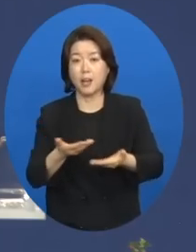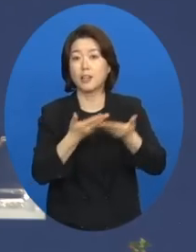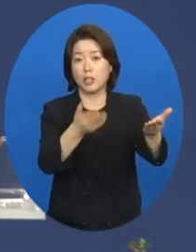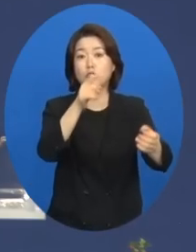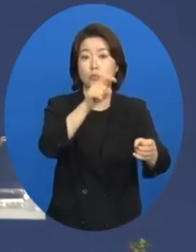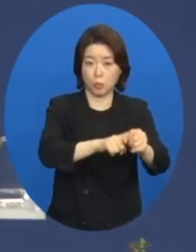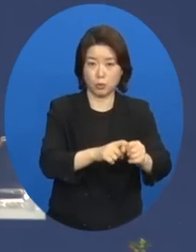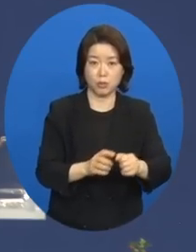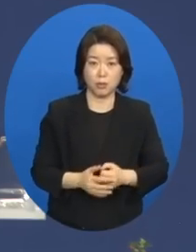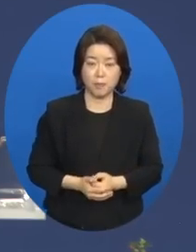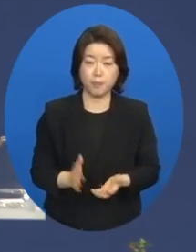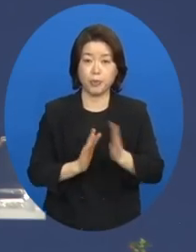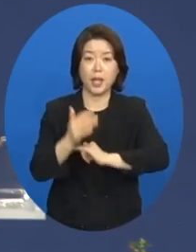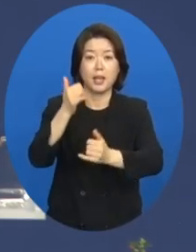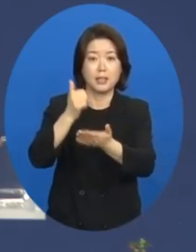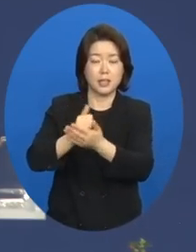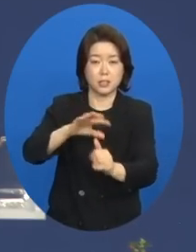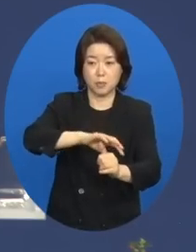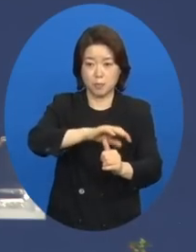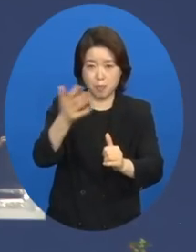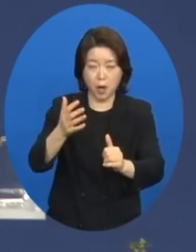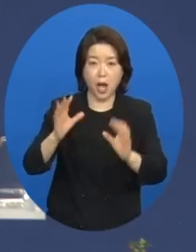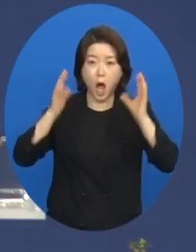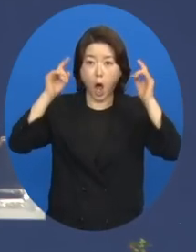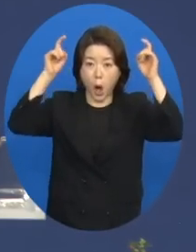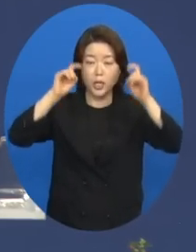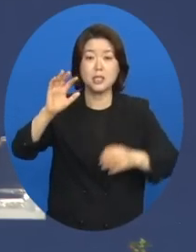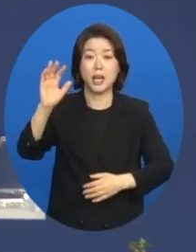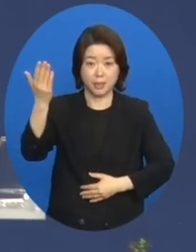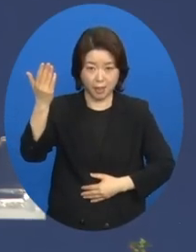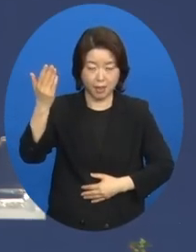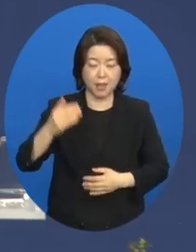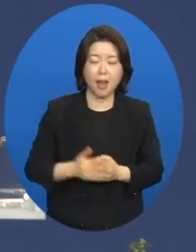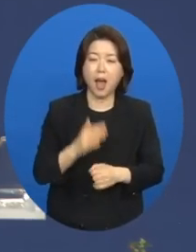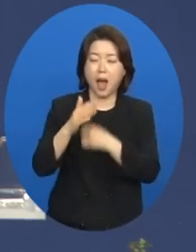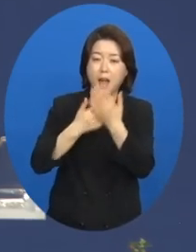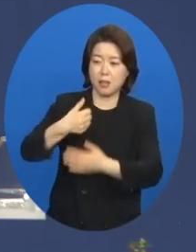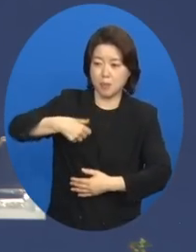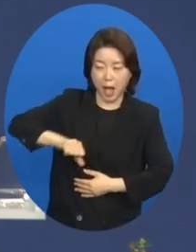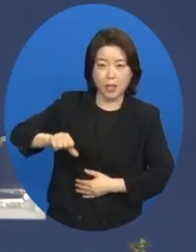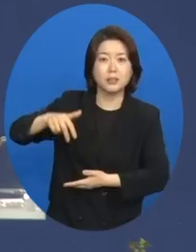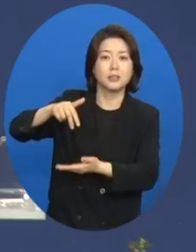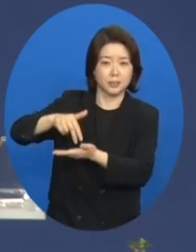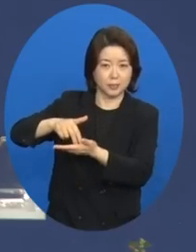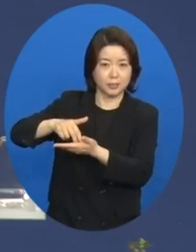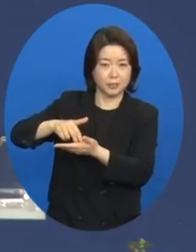하심이라. 예수님께서 속량의 어린 양이 되셔서 하나님의 아들이시면서